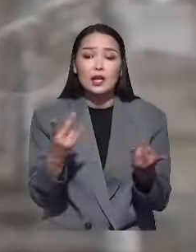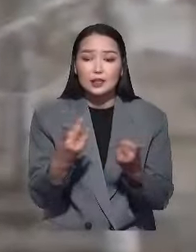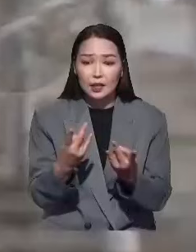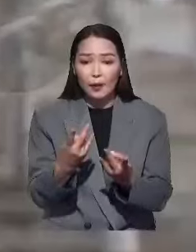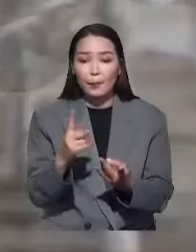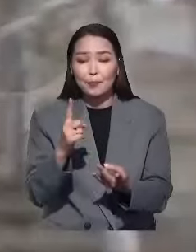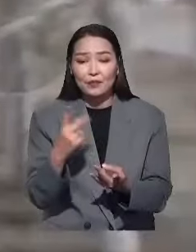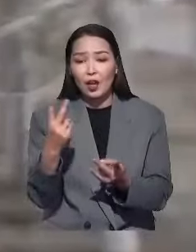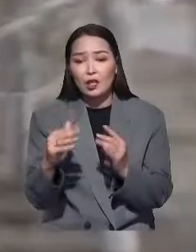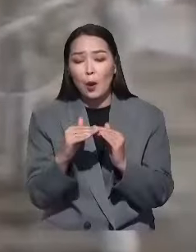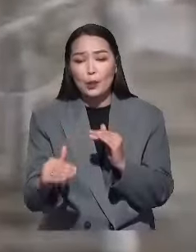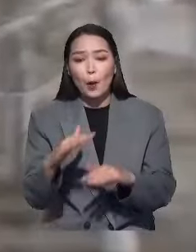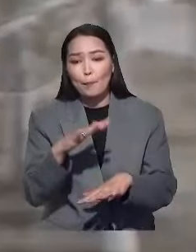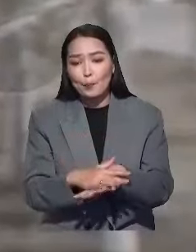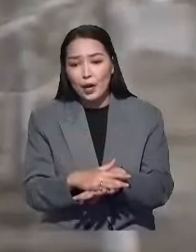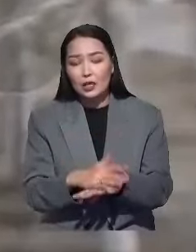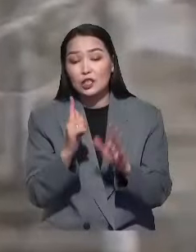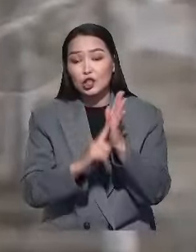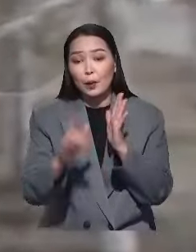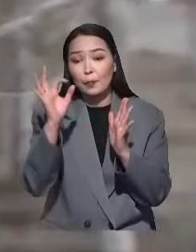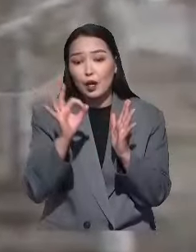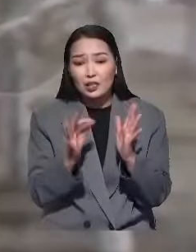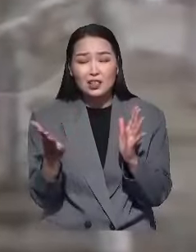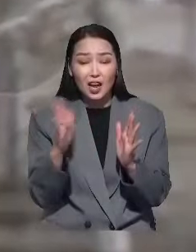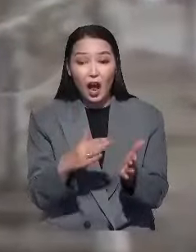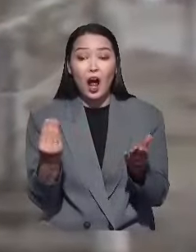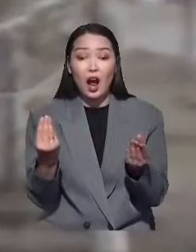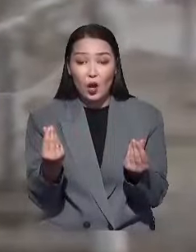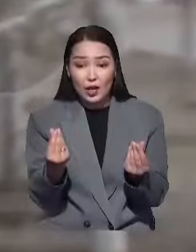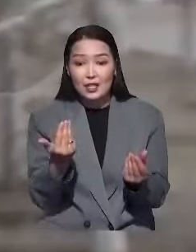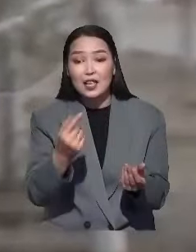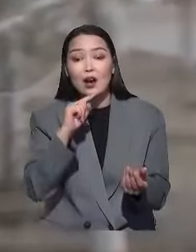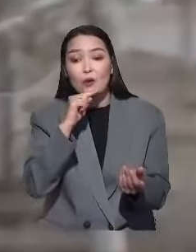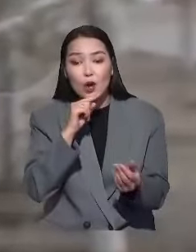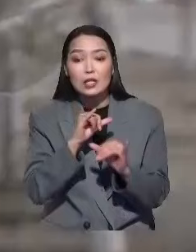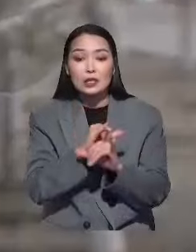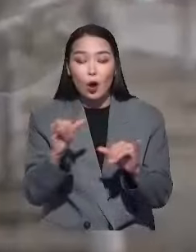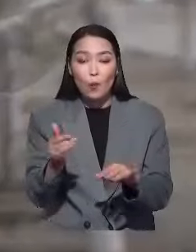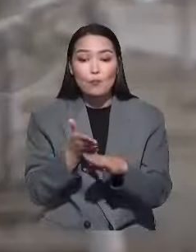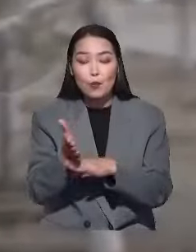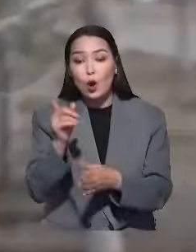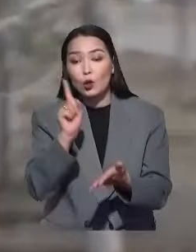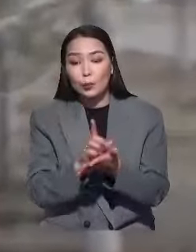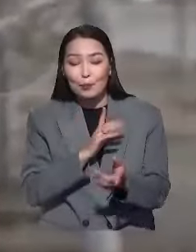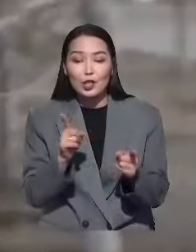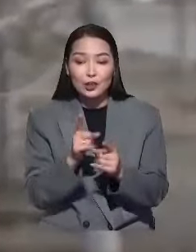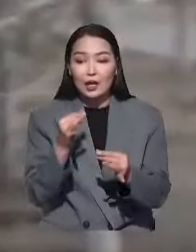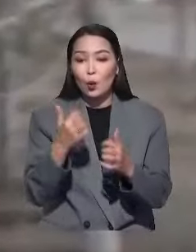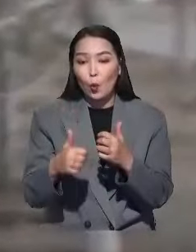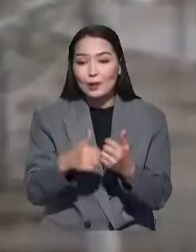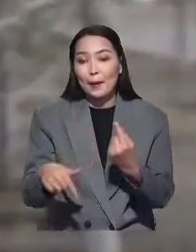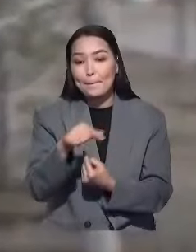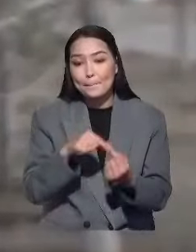екінші деңгейлі банктердің 70%-ға жуық қаражаты экономиканы дамытуға бағыттау керек. Шағын және орта бизнесті,